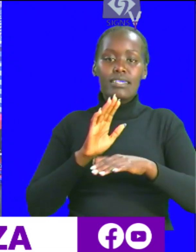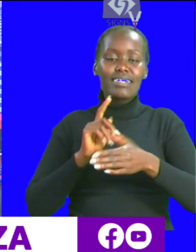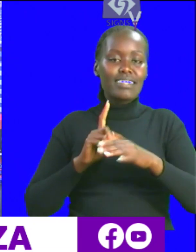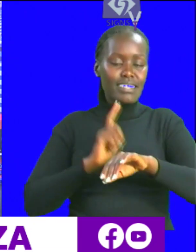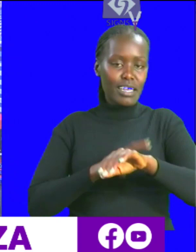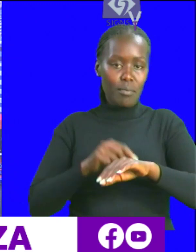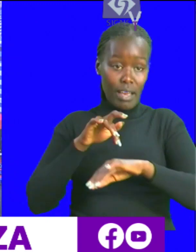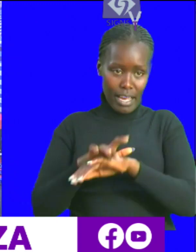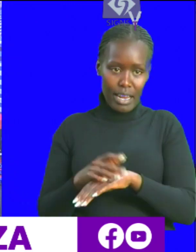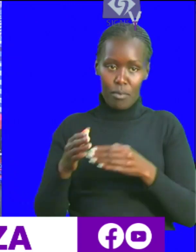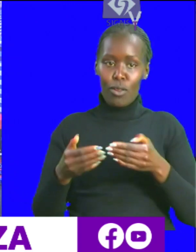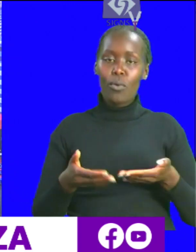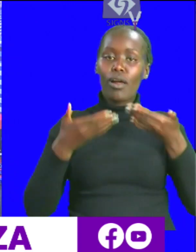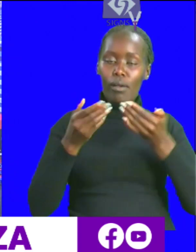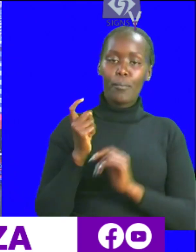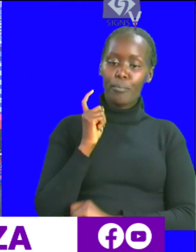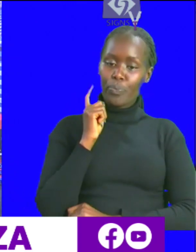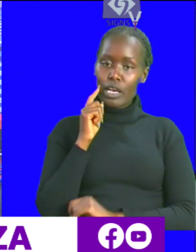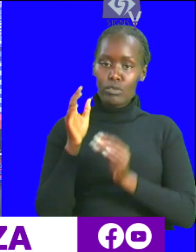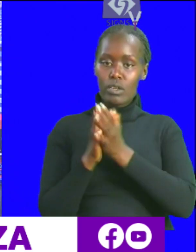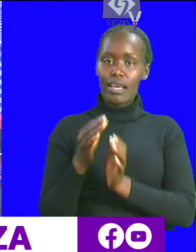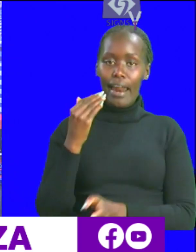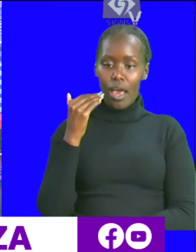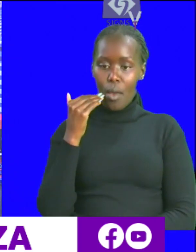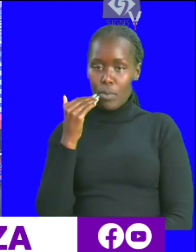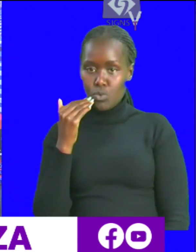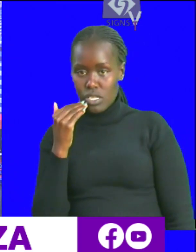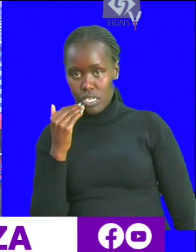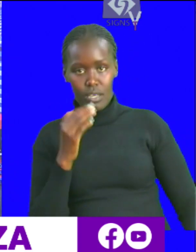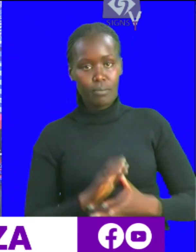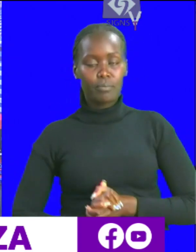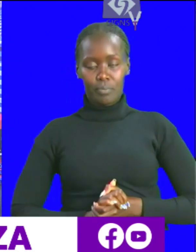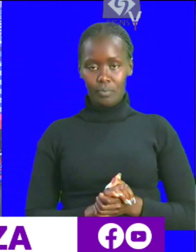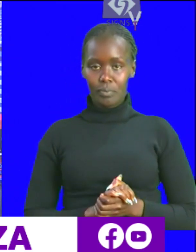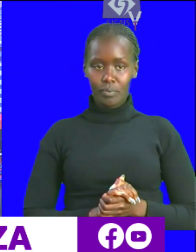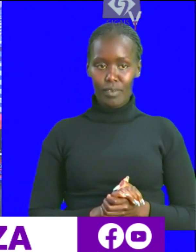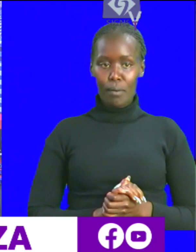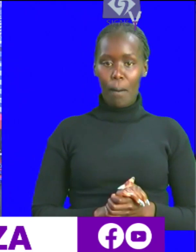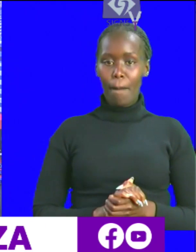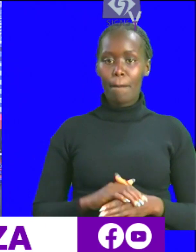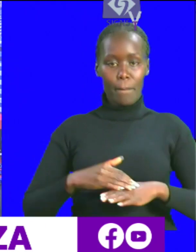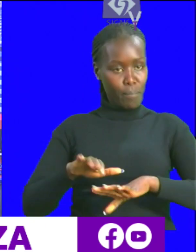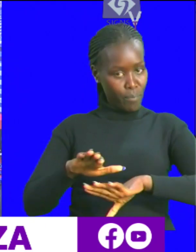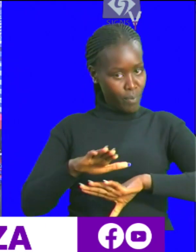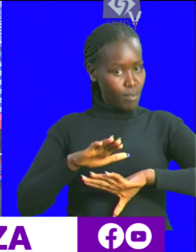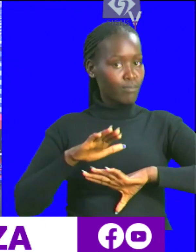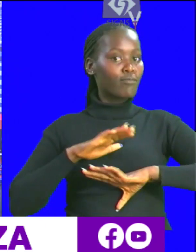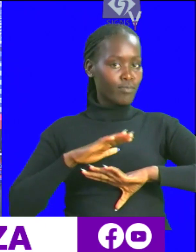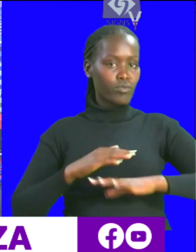So nataka to share our social media handles. Tuanze na wa DJ. DJ anzi. DJ leo